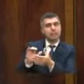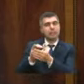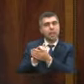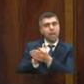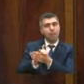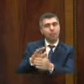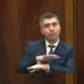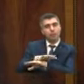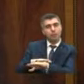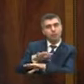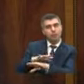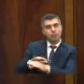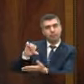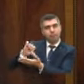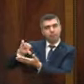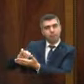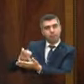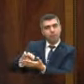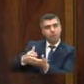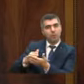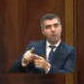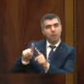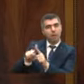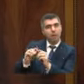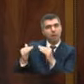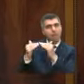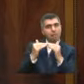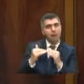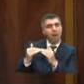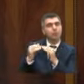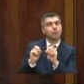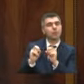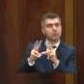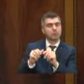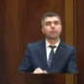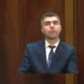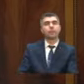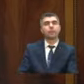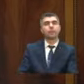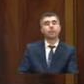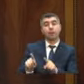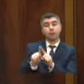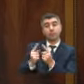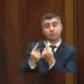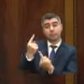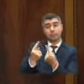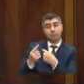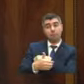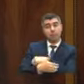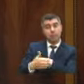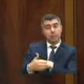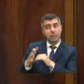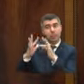الجهات وفق منطق الإنصاف من جهة، وأخذاً بعين الاعتبار مؤشرات الخصاص والفقر من جهة